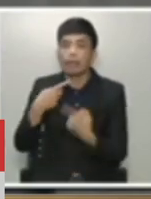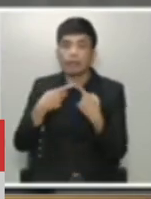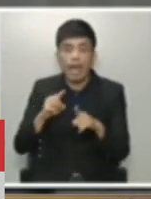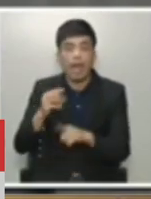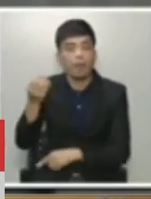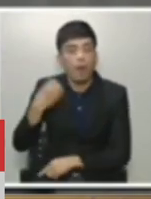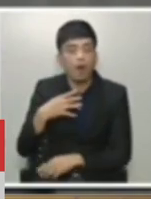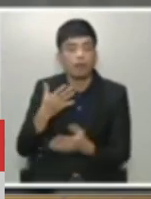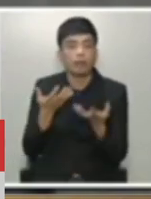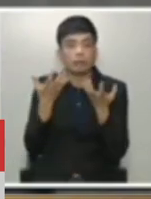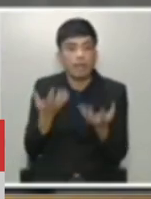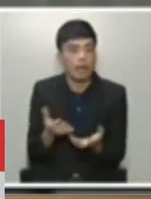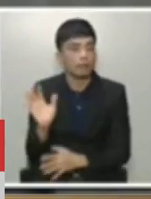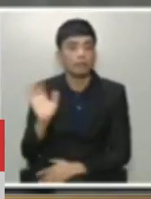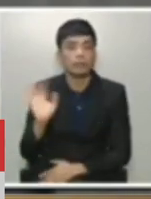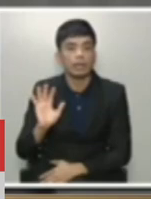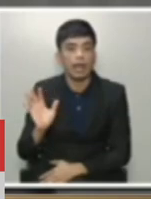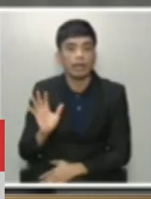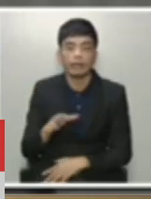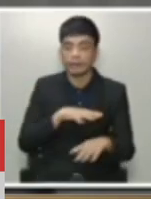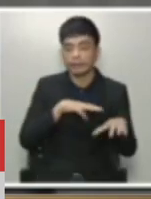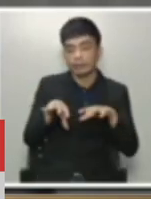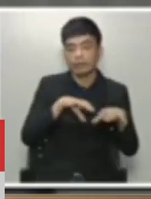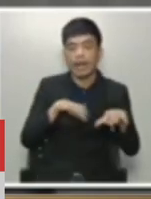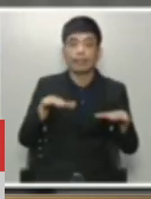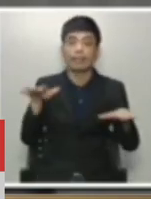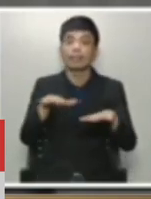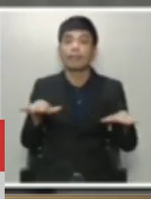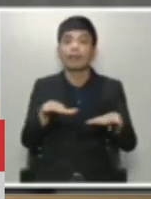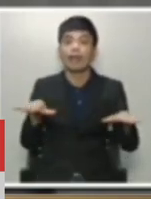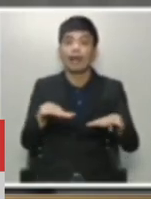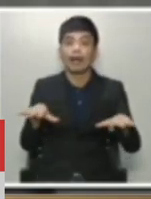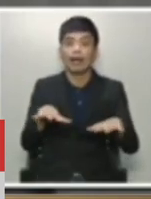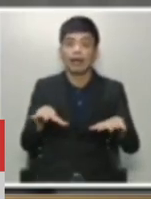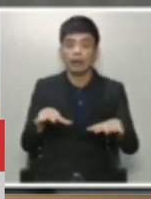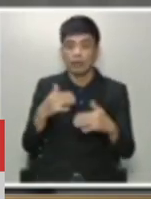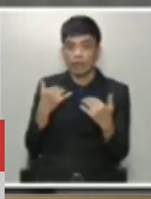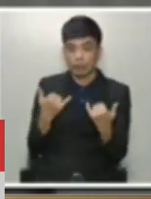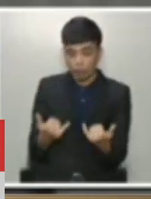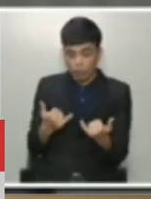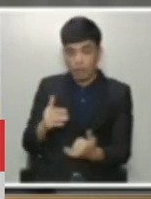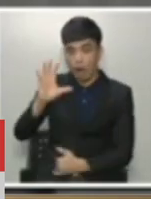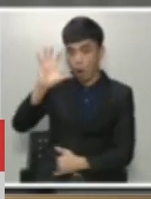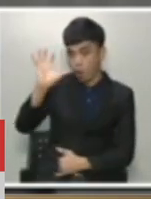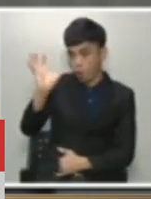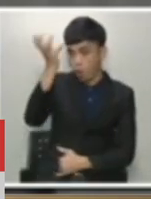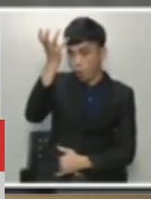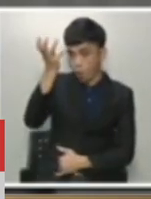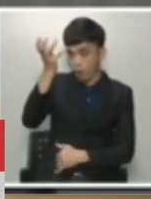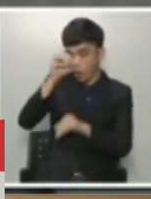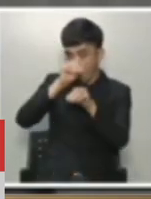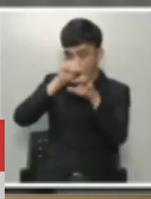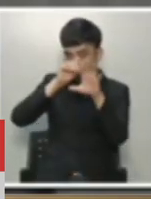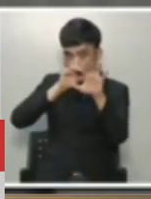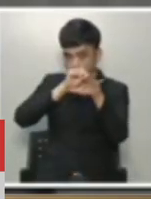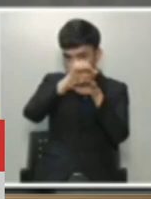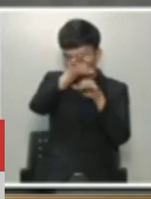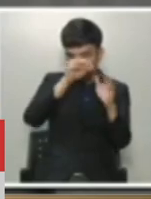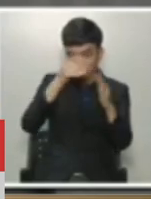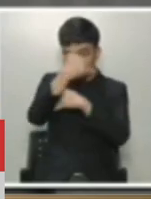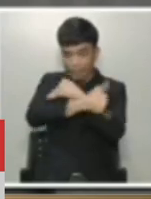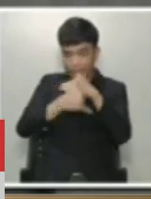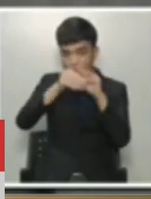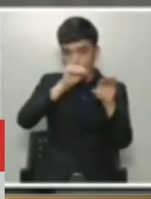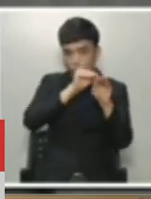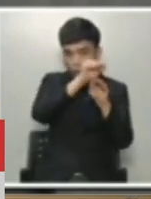จัดการท่านก็บริหารจัดการแบบธรรมดาในขณะนี้ทั่วโลกกำลังจะระบาดไป17ประเทศแล้วอันนี้คือความเท่